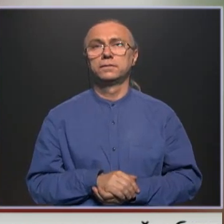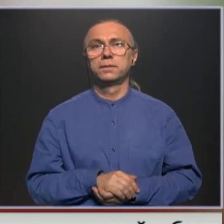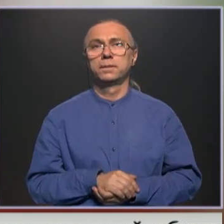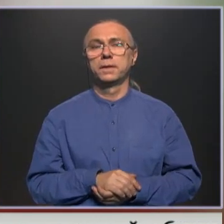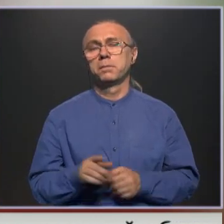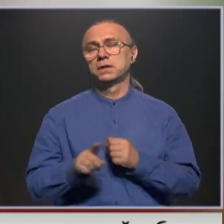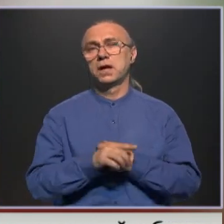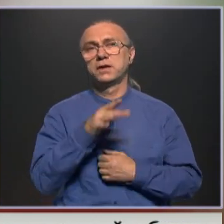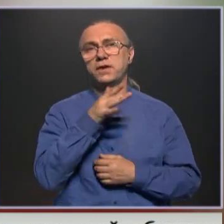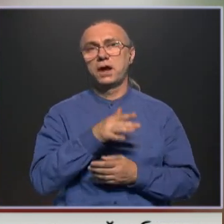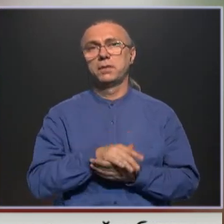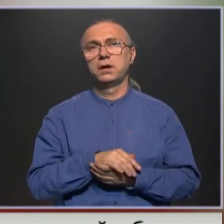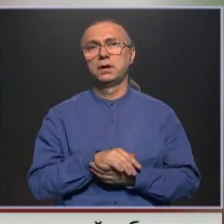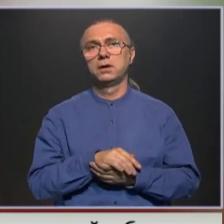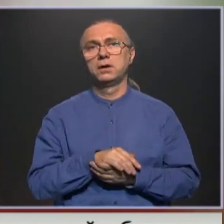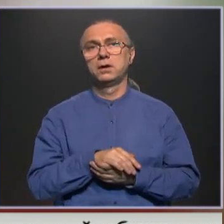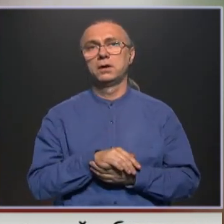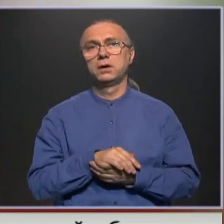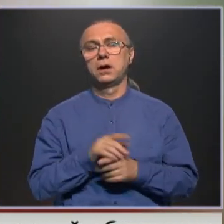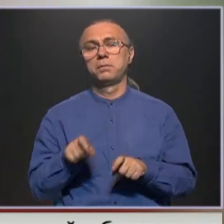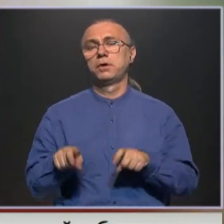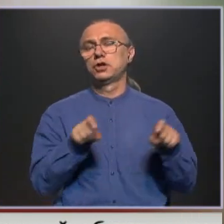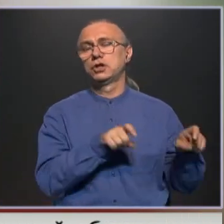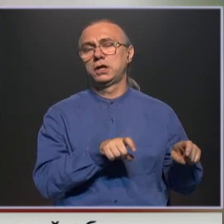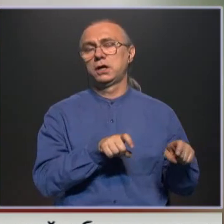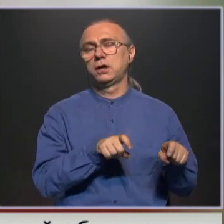время они перешли в Украинскую Раскольническую